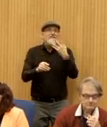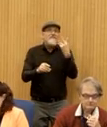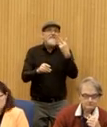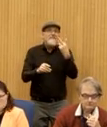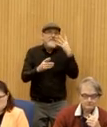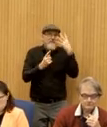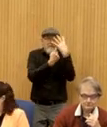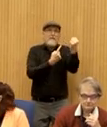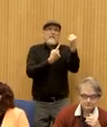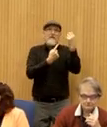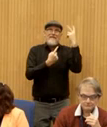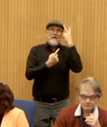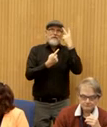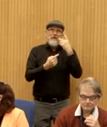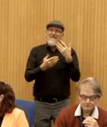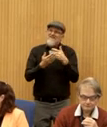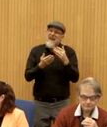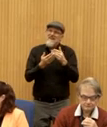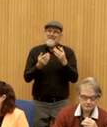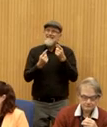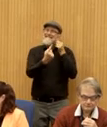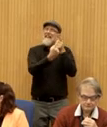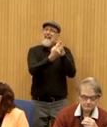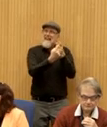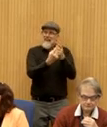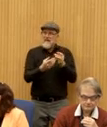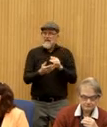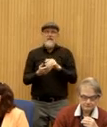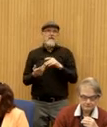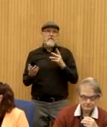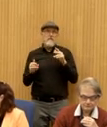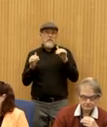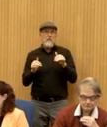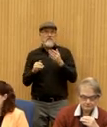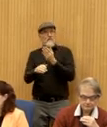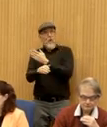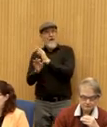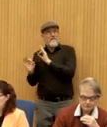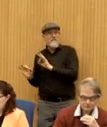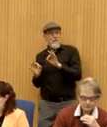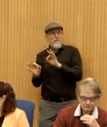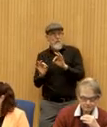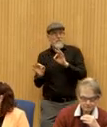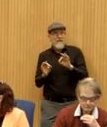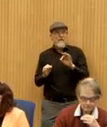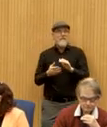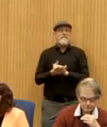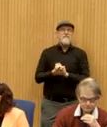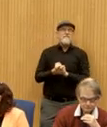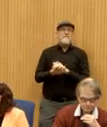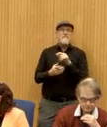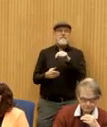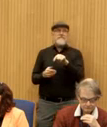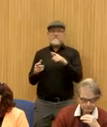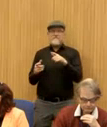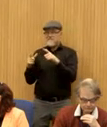Als nächstes bringe ich die Methoden eine sinnvolle Reihenfolge. Zum Beispiel erste